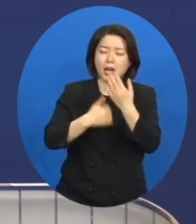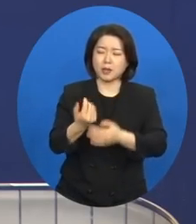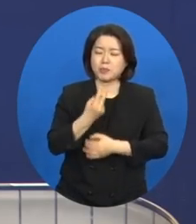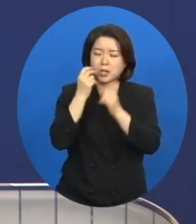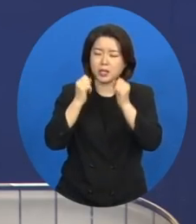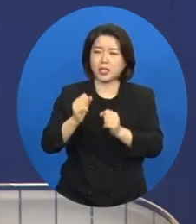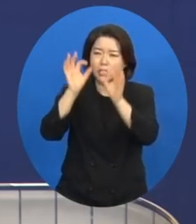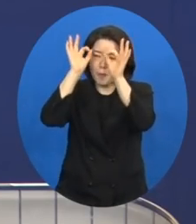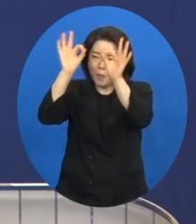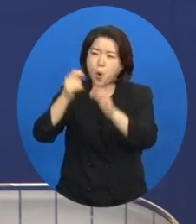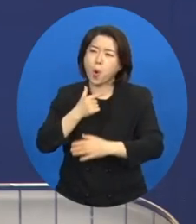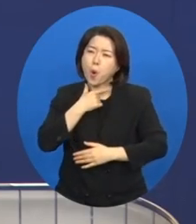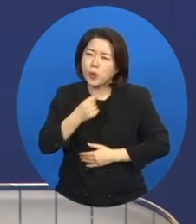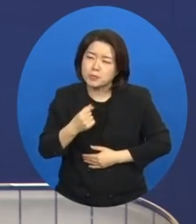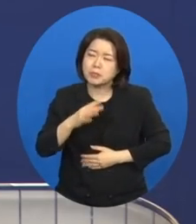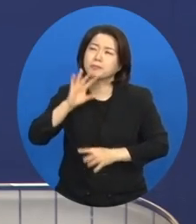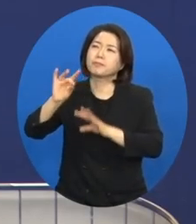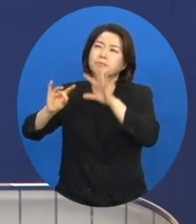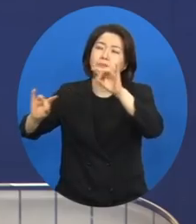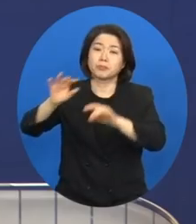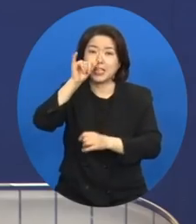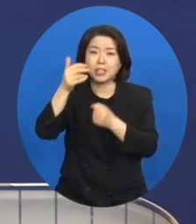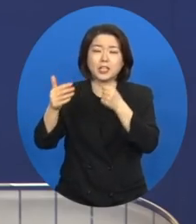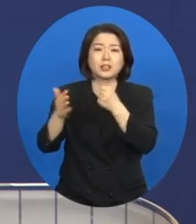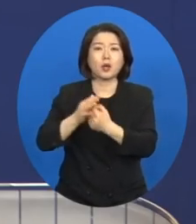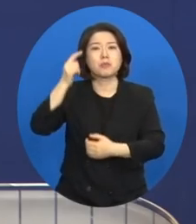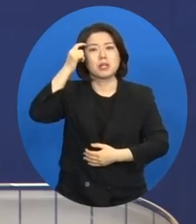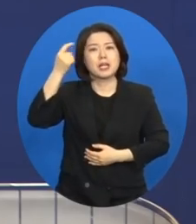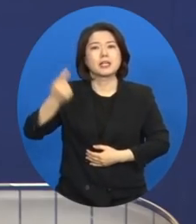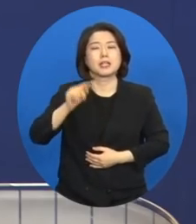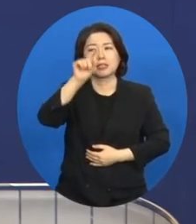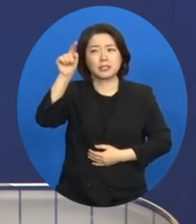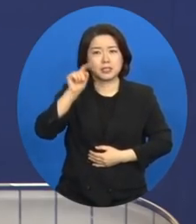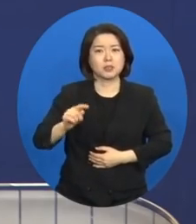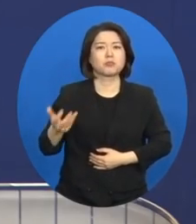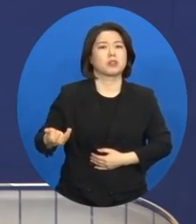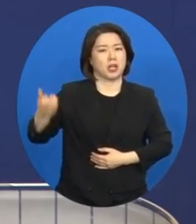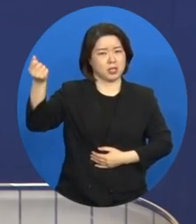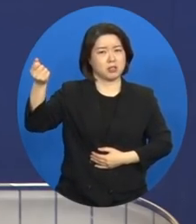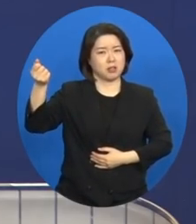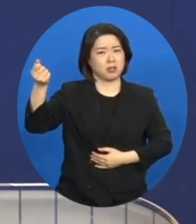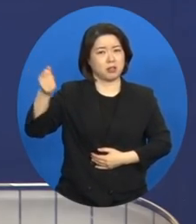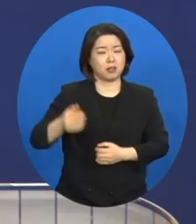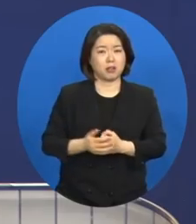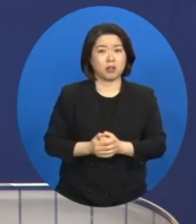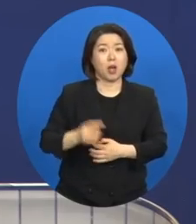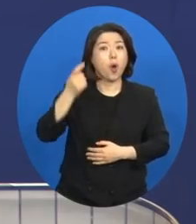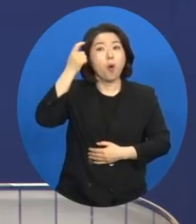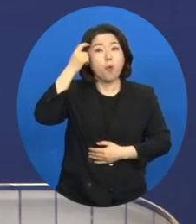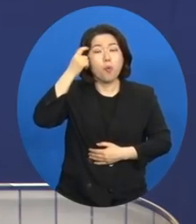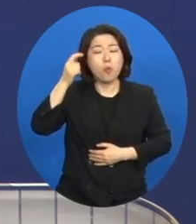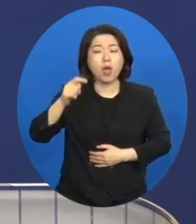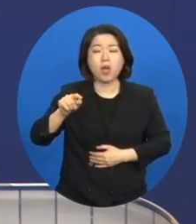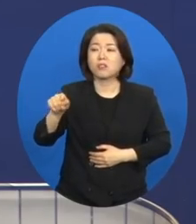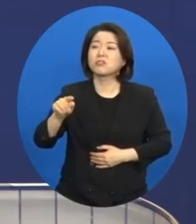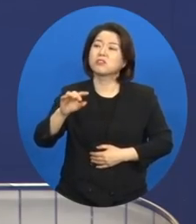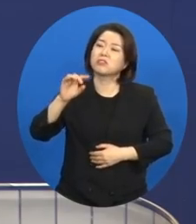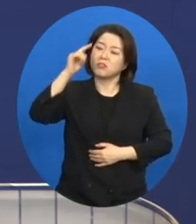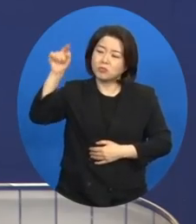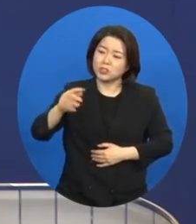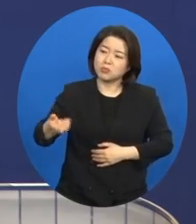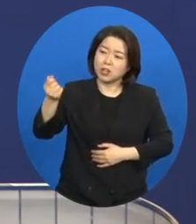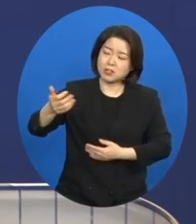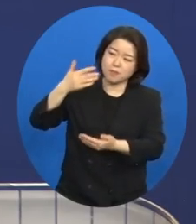싶다라는 갈망이 있기 때문에 그런 질문을 갖는 겁니다. 어떻게 그런 질문을 가질 수 있어? 내칠 것이 아니라